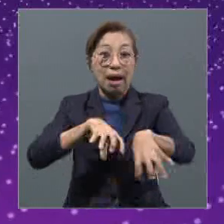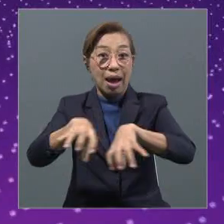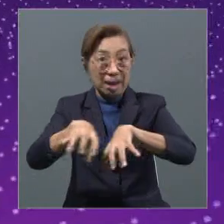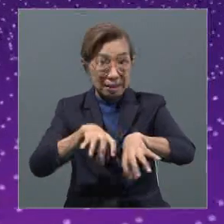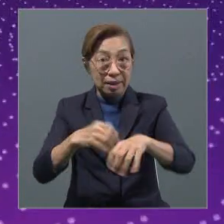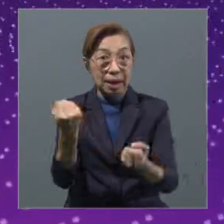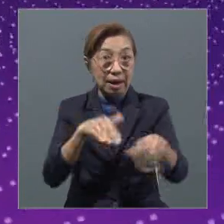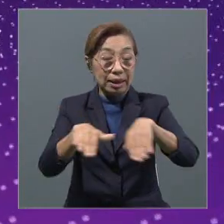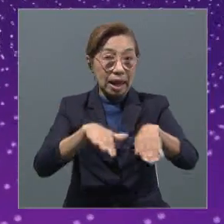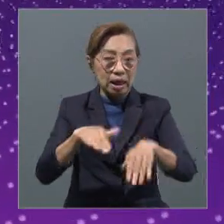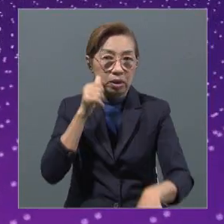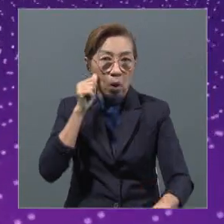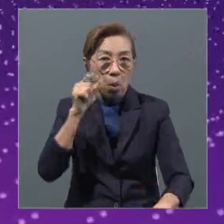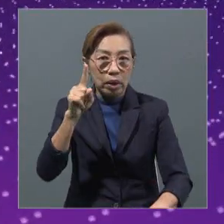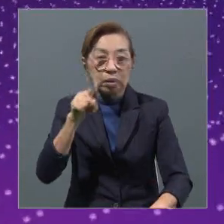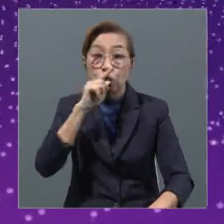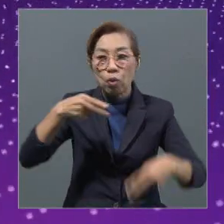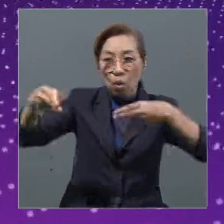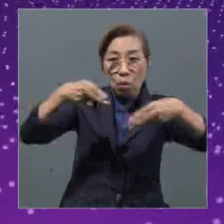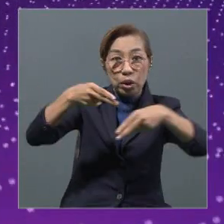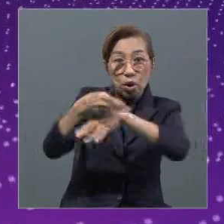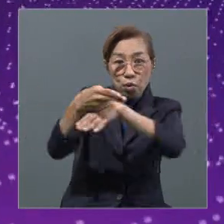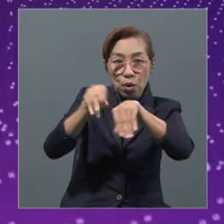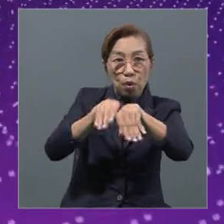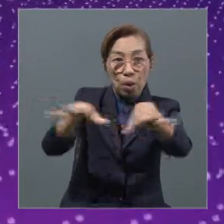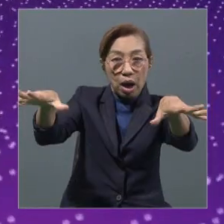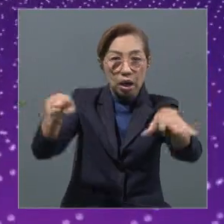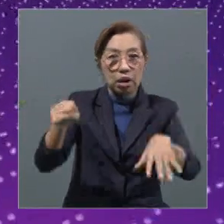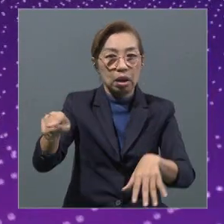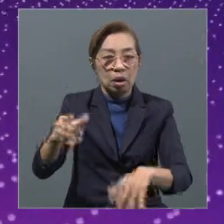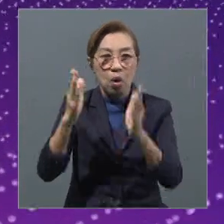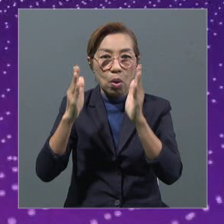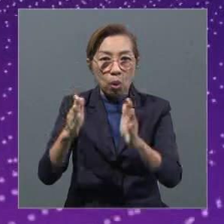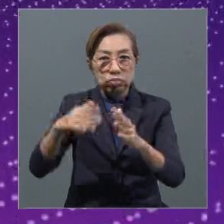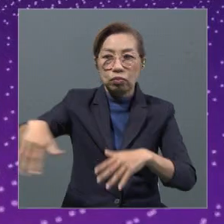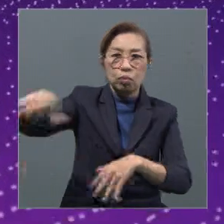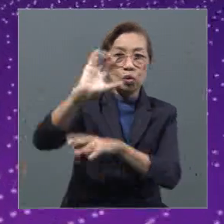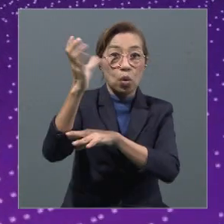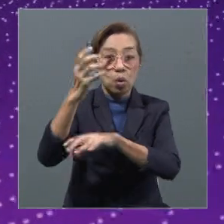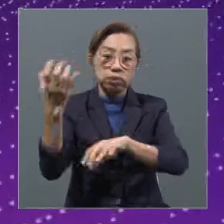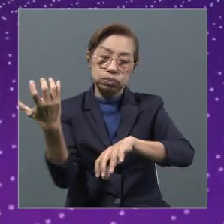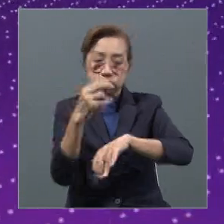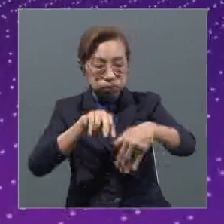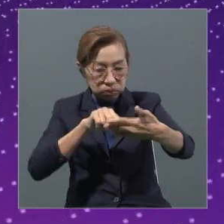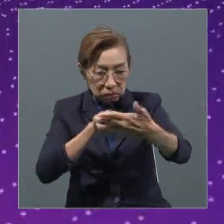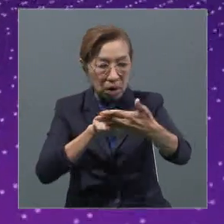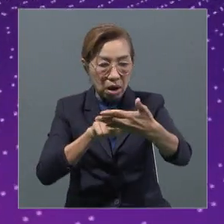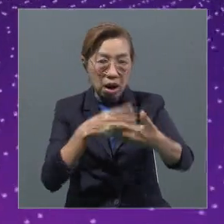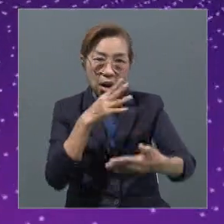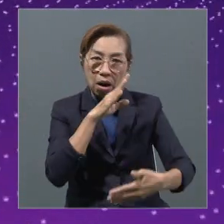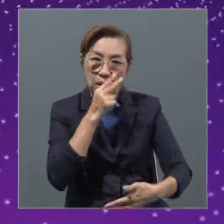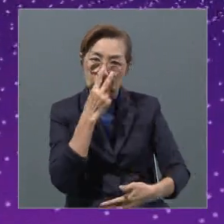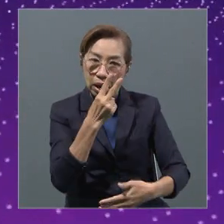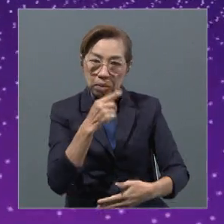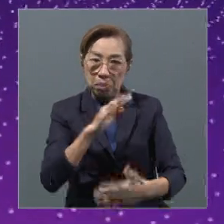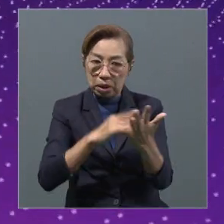ค่ะ คนที่เห็นประเทศไทย 1,500 ล้านนะครับทั่วโลกนะฮะแล้วก็